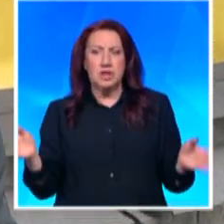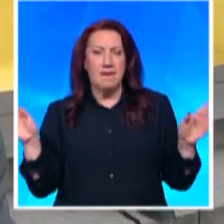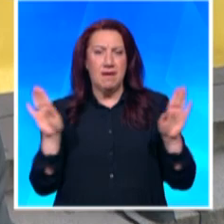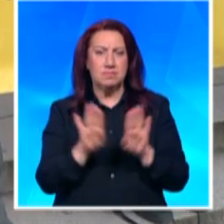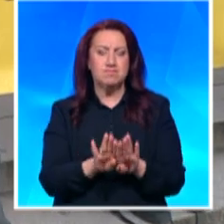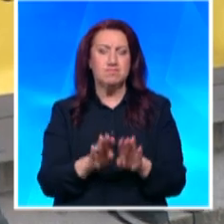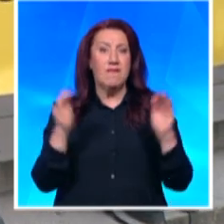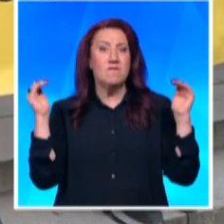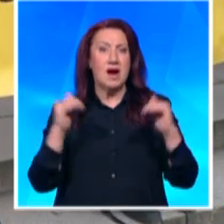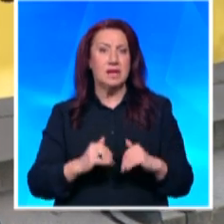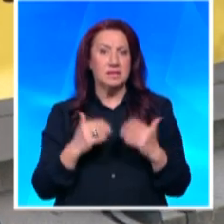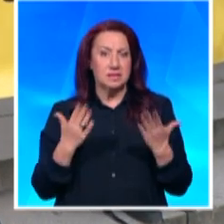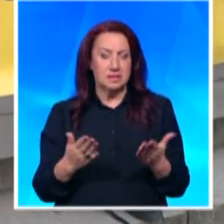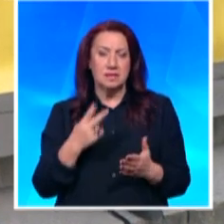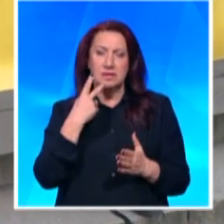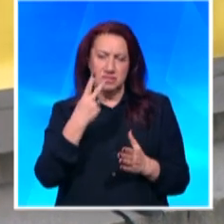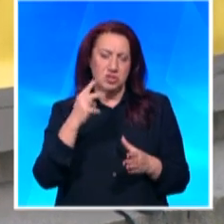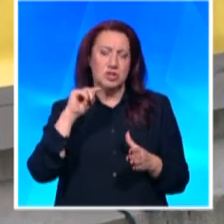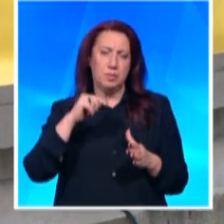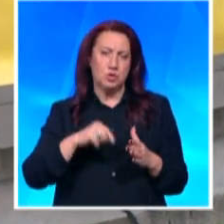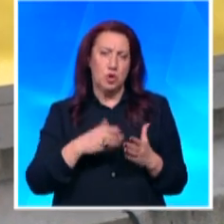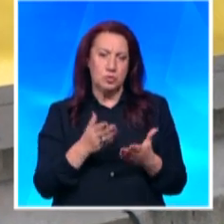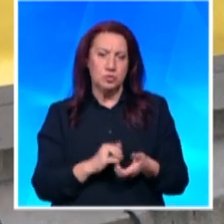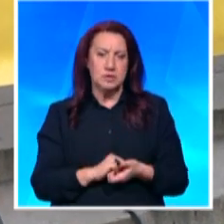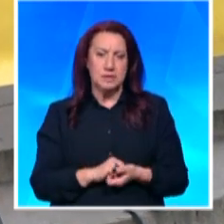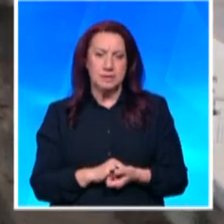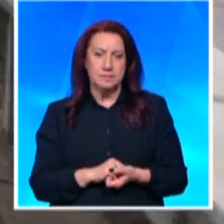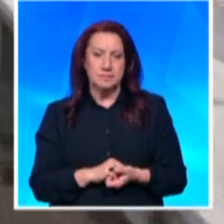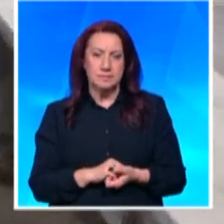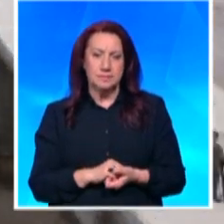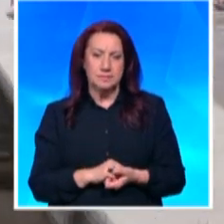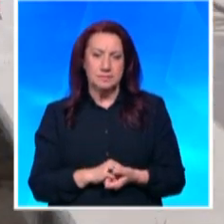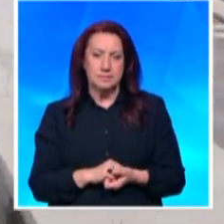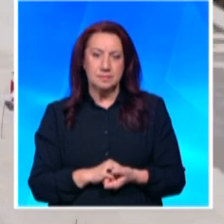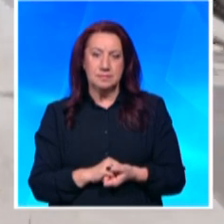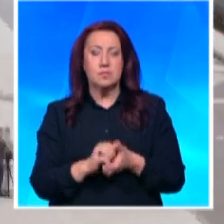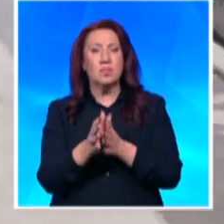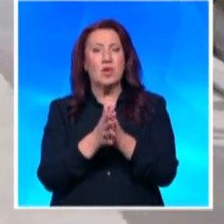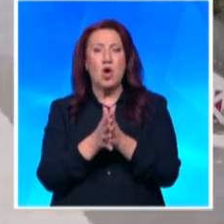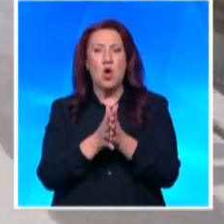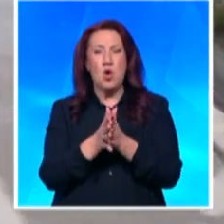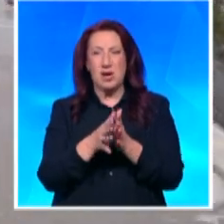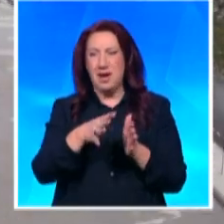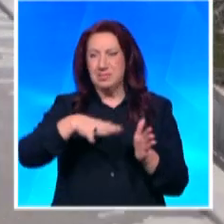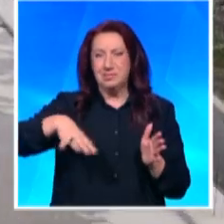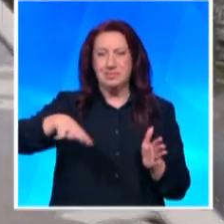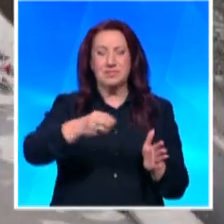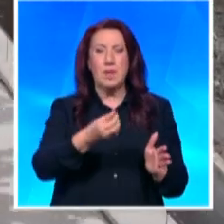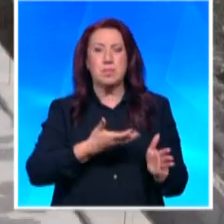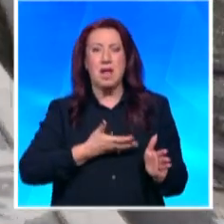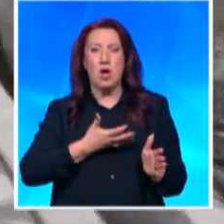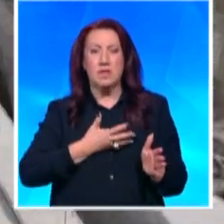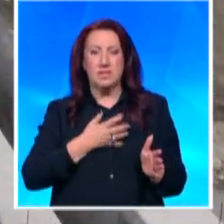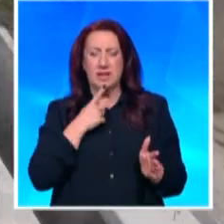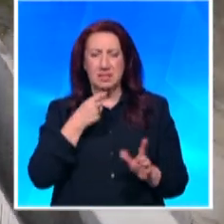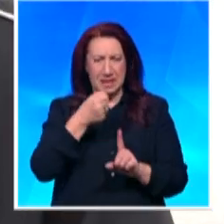репортаж, който подготвихме заедно с кореспондента ни Мариета Димитрова. Хората в Благоевградска област настояват час по-скоро